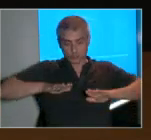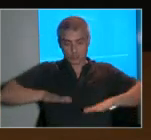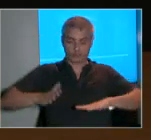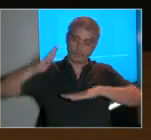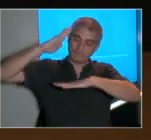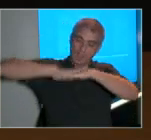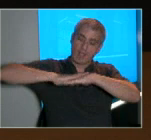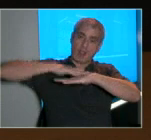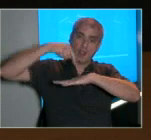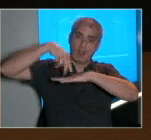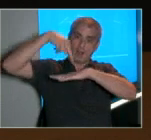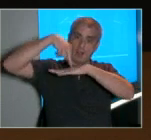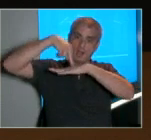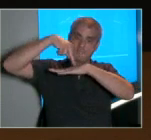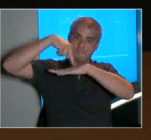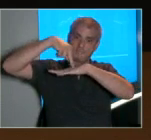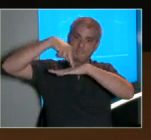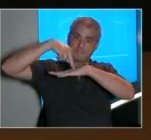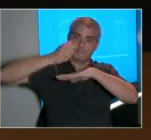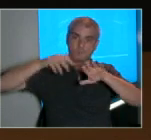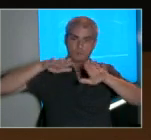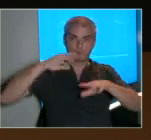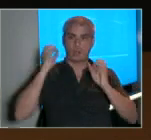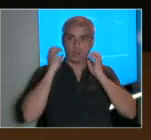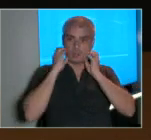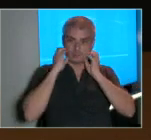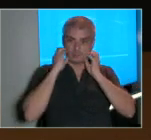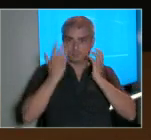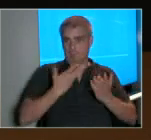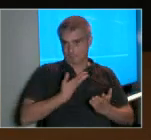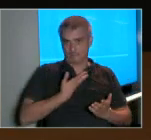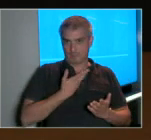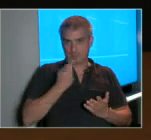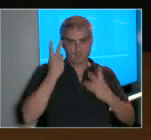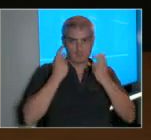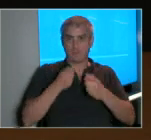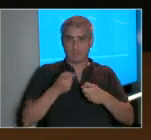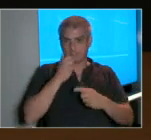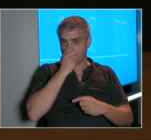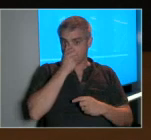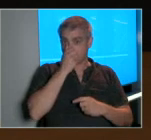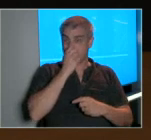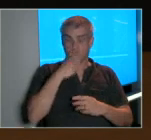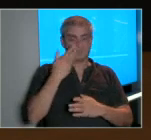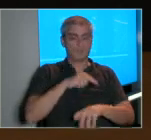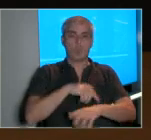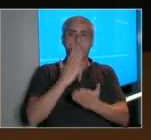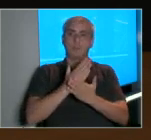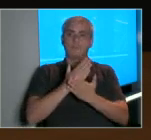יושב עליו. ראש הממשלה יצחק רבין, שקיבל את המידע, הציב